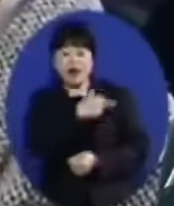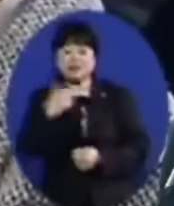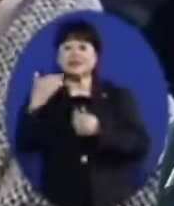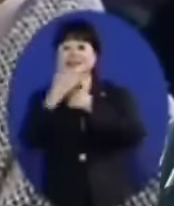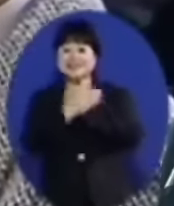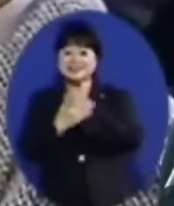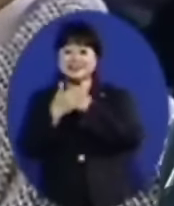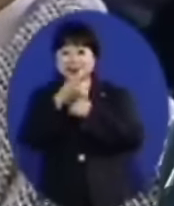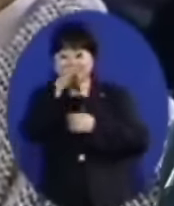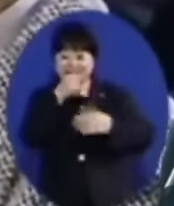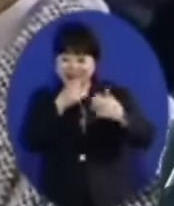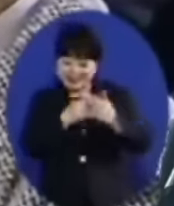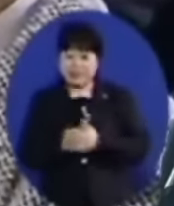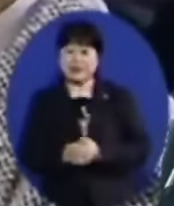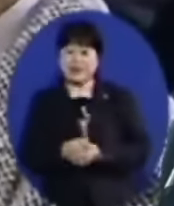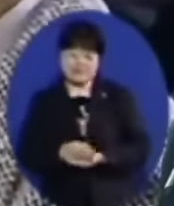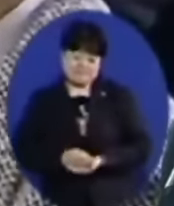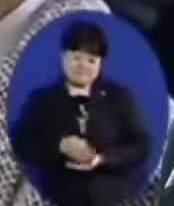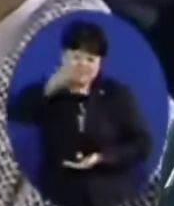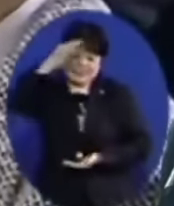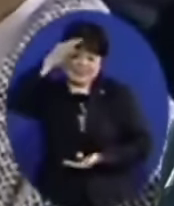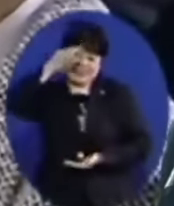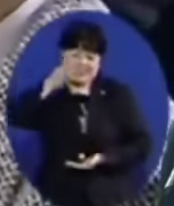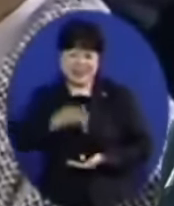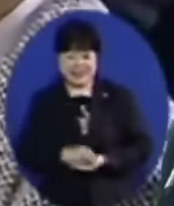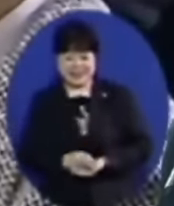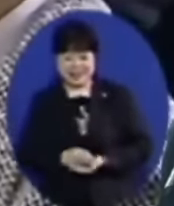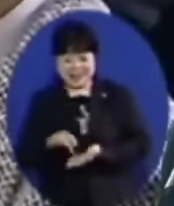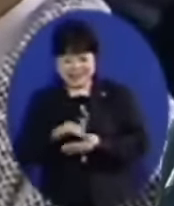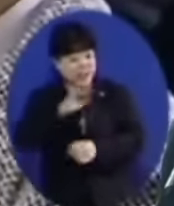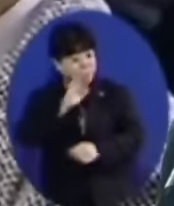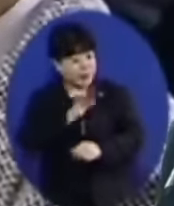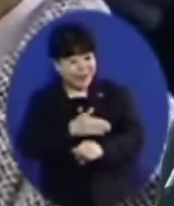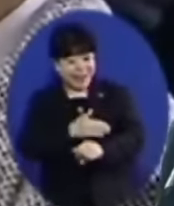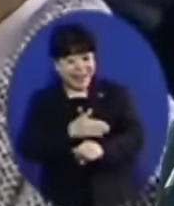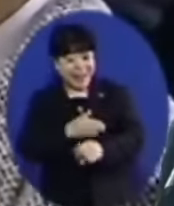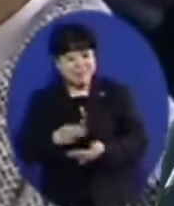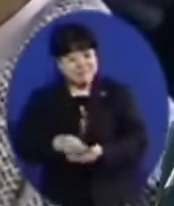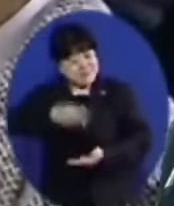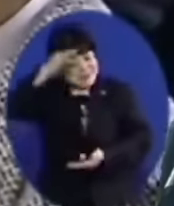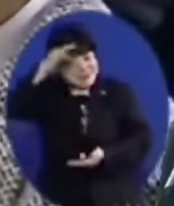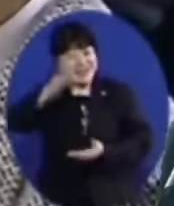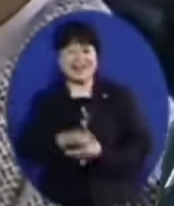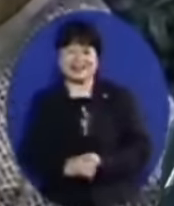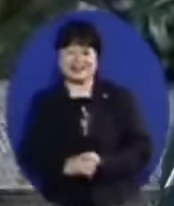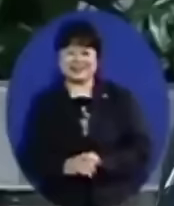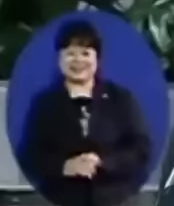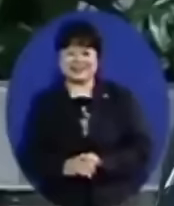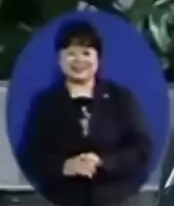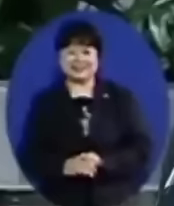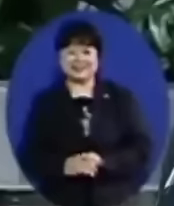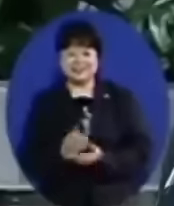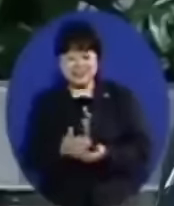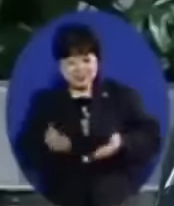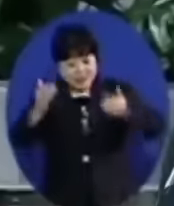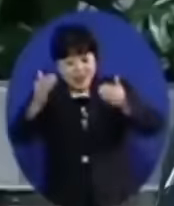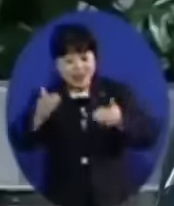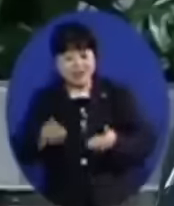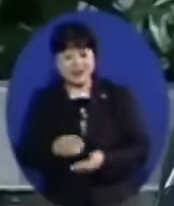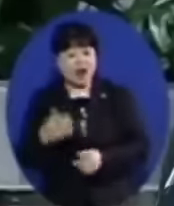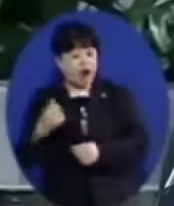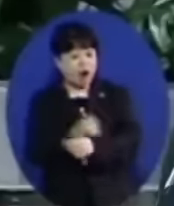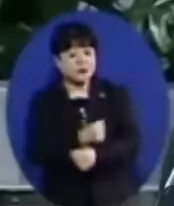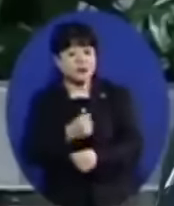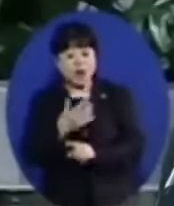은총이 속에 있기 때문에 이건 값으로 계산할 수 없어요. 이 질그릇 속에